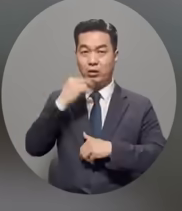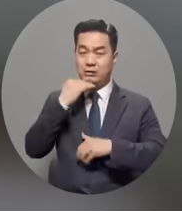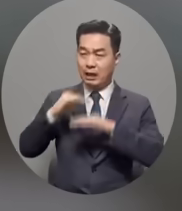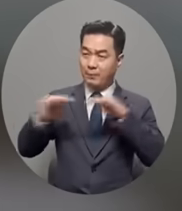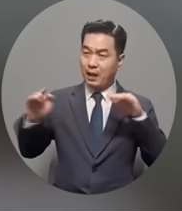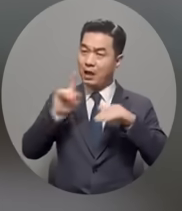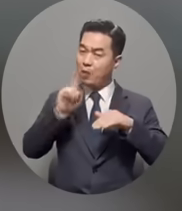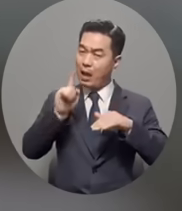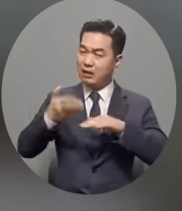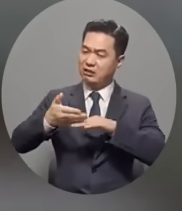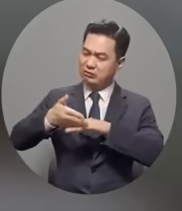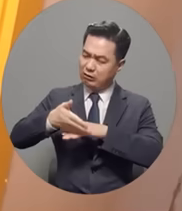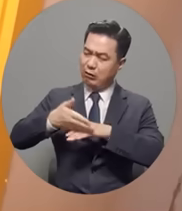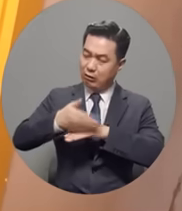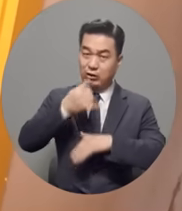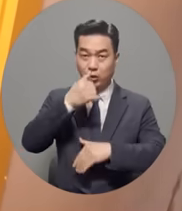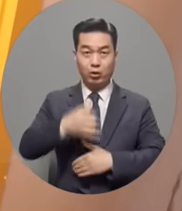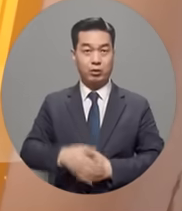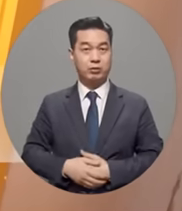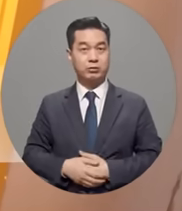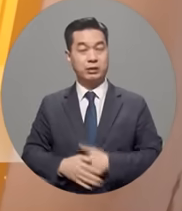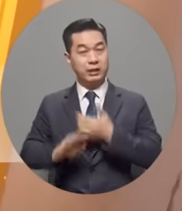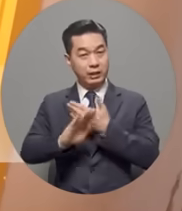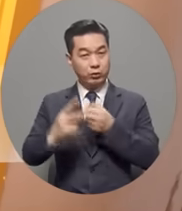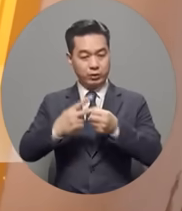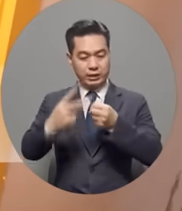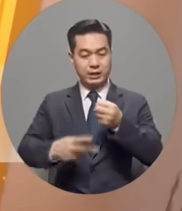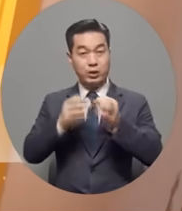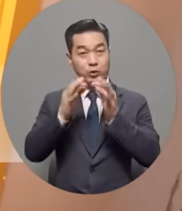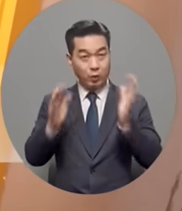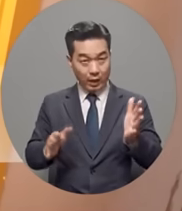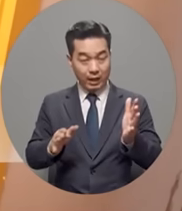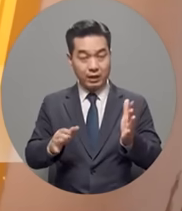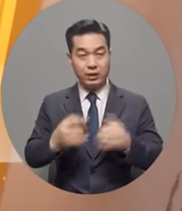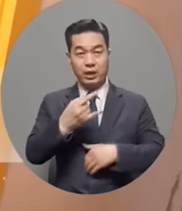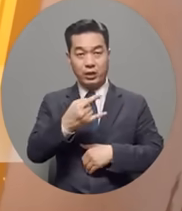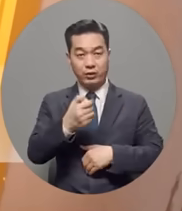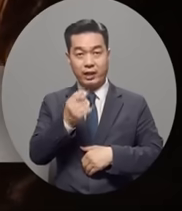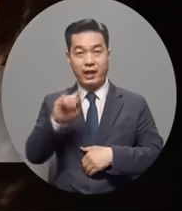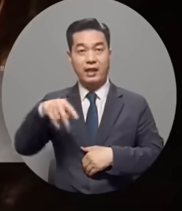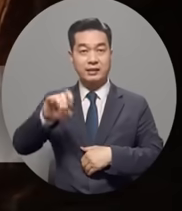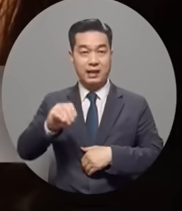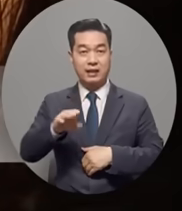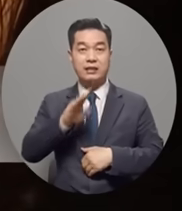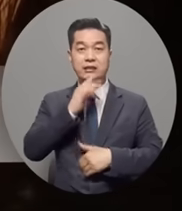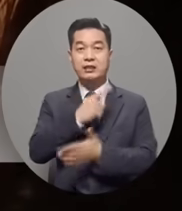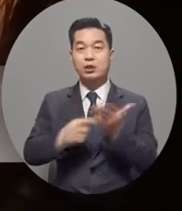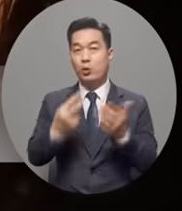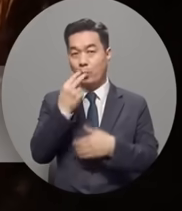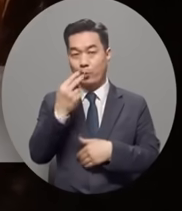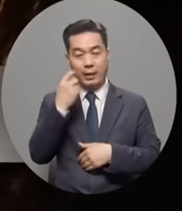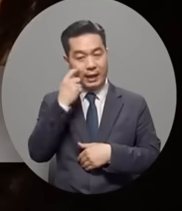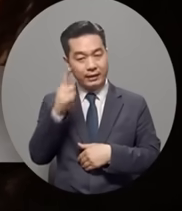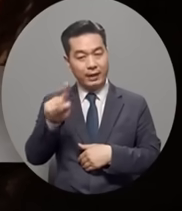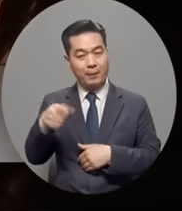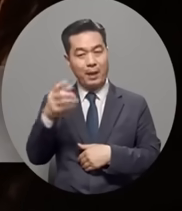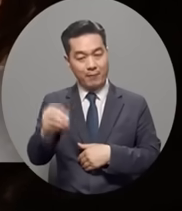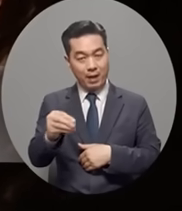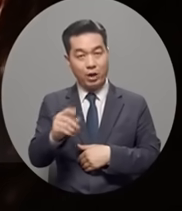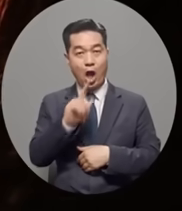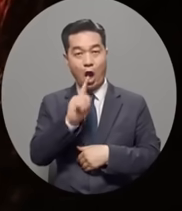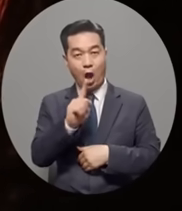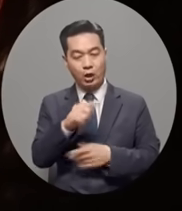언어 발달이 느렸던 겁니다. 이후 2년가량은 현대해상 실손보험으로 매달 100만 원이 넘는